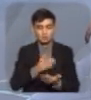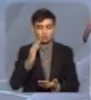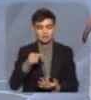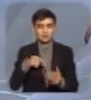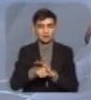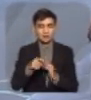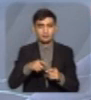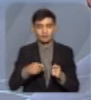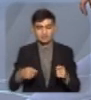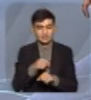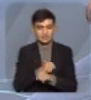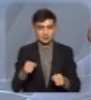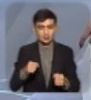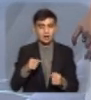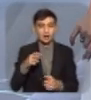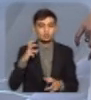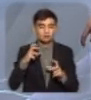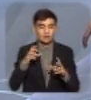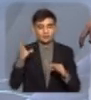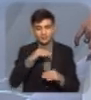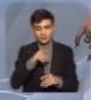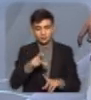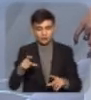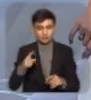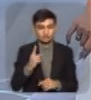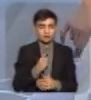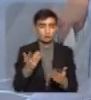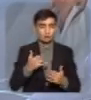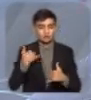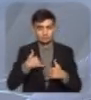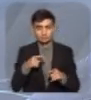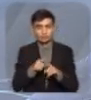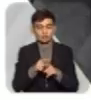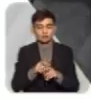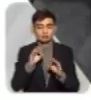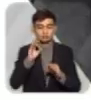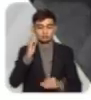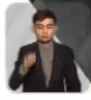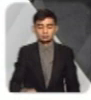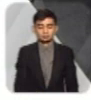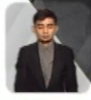и медлить нельзя. Что ждет студентов и педагогов, расскажет Зарина Беремкул.